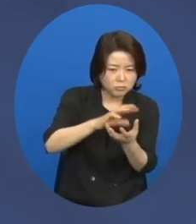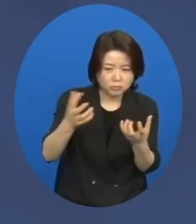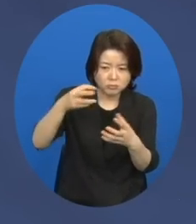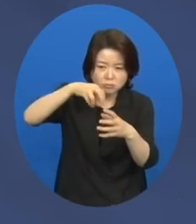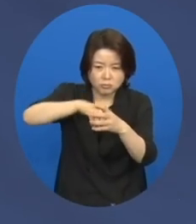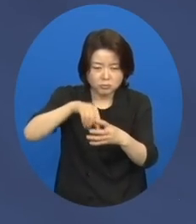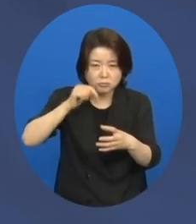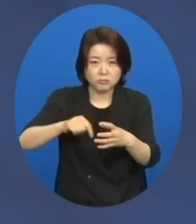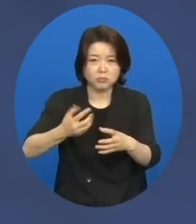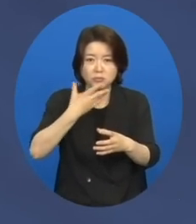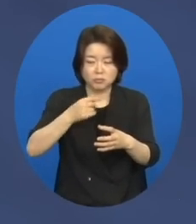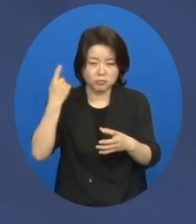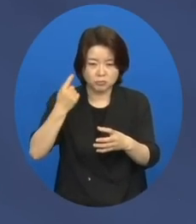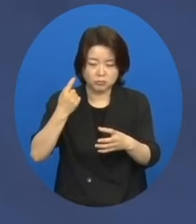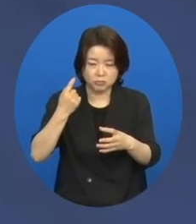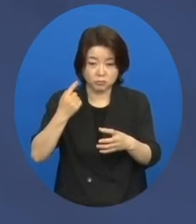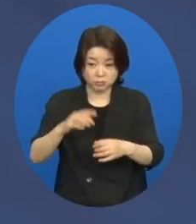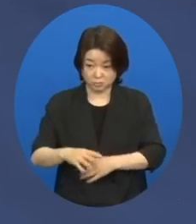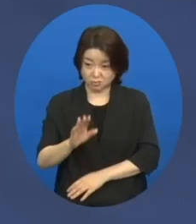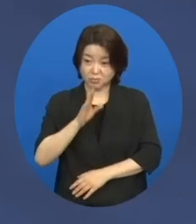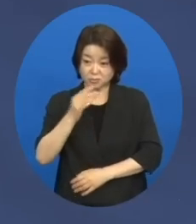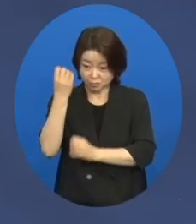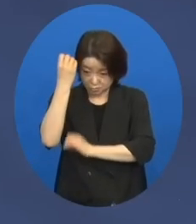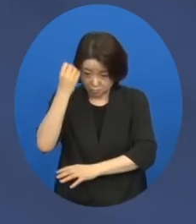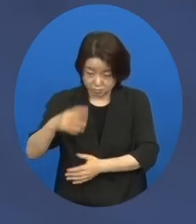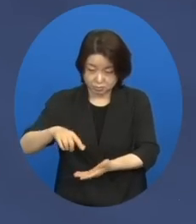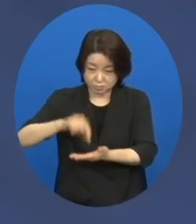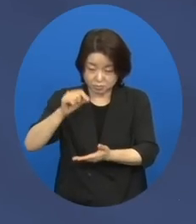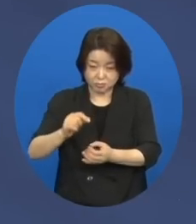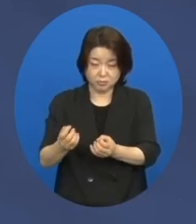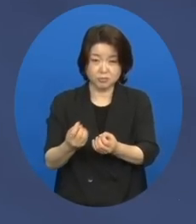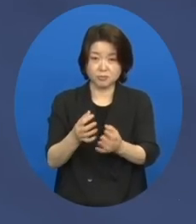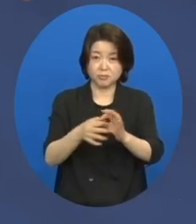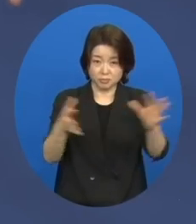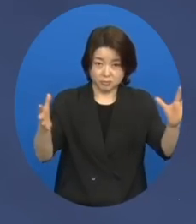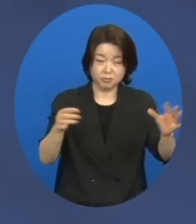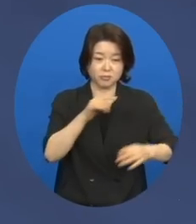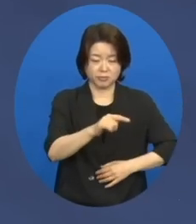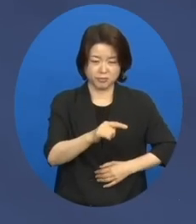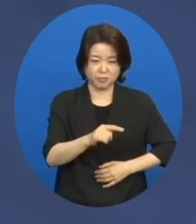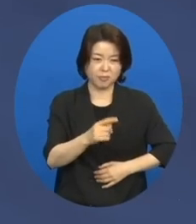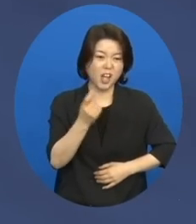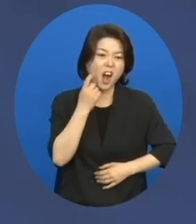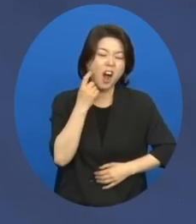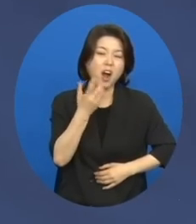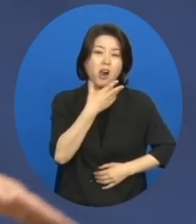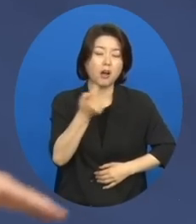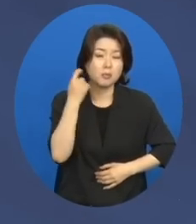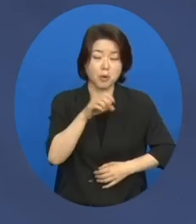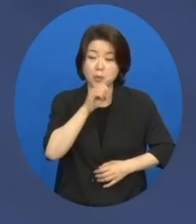만든 복음의 핵심과 본질을 떠난 이런 복음 비슷한 짝퉁을 갖다가 얘기를